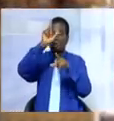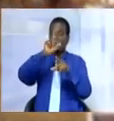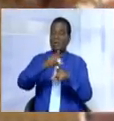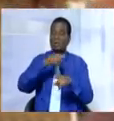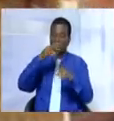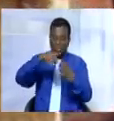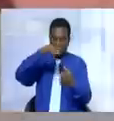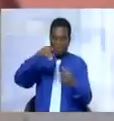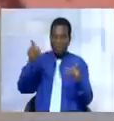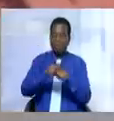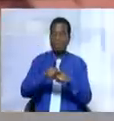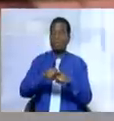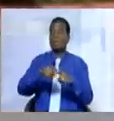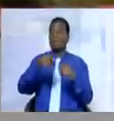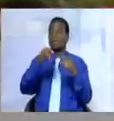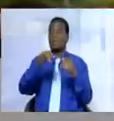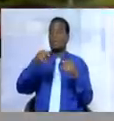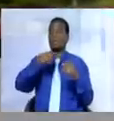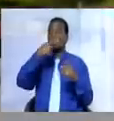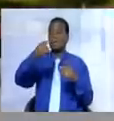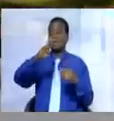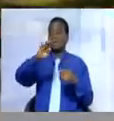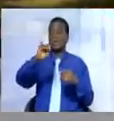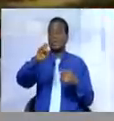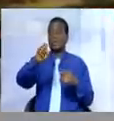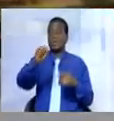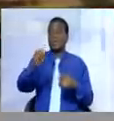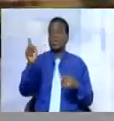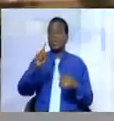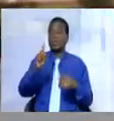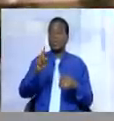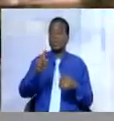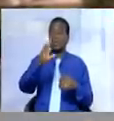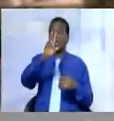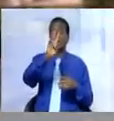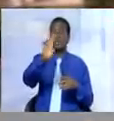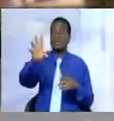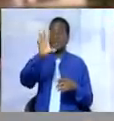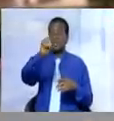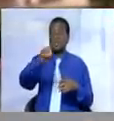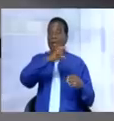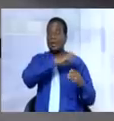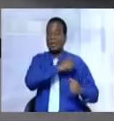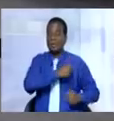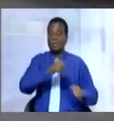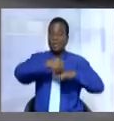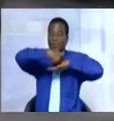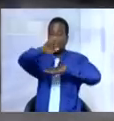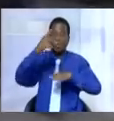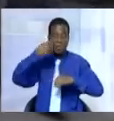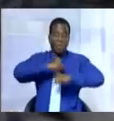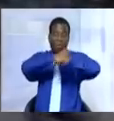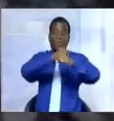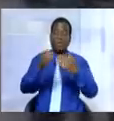étudiées, tout comme celle du pays hôte, la Guinée-Bissau, où 750 militaires ouest-africains sont déployés pour protéger